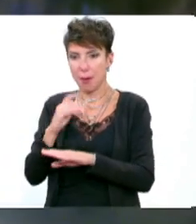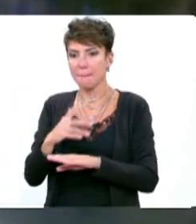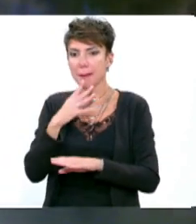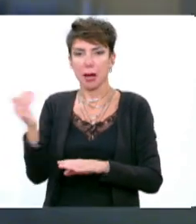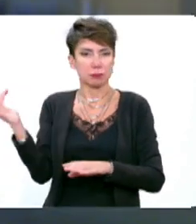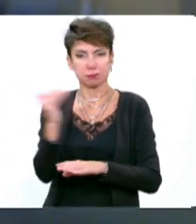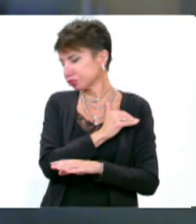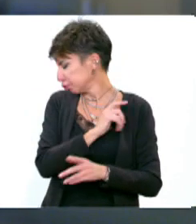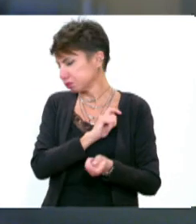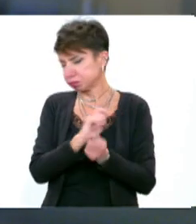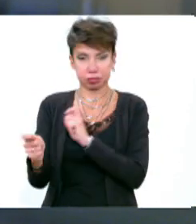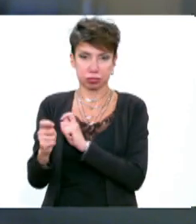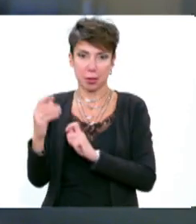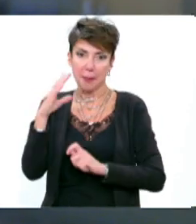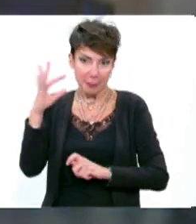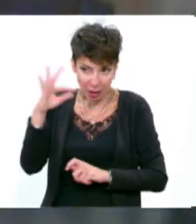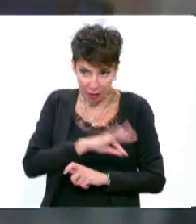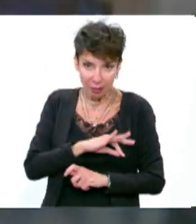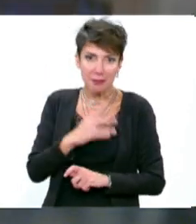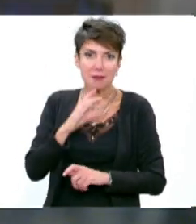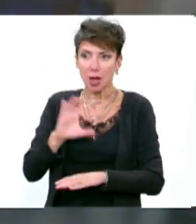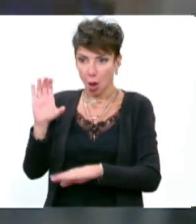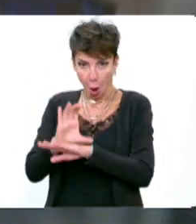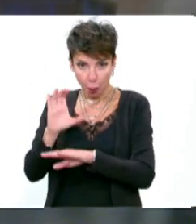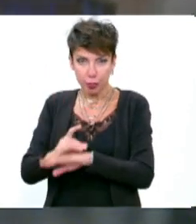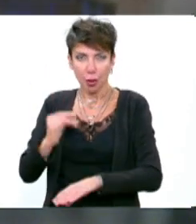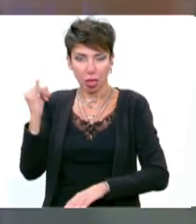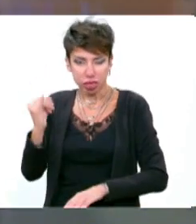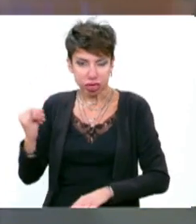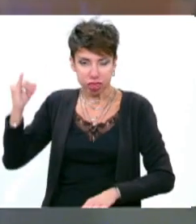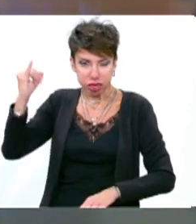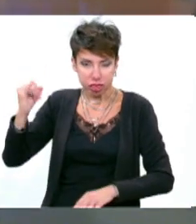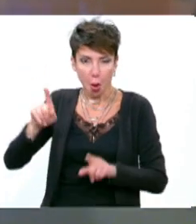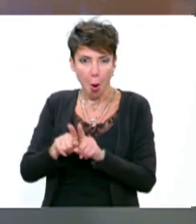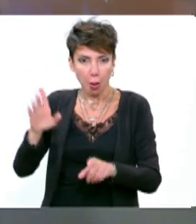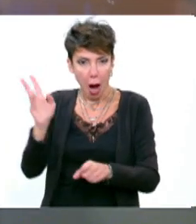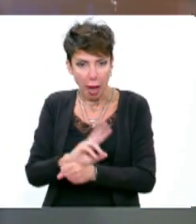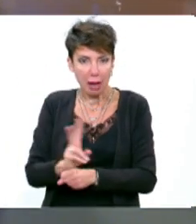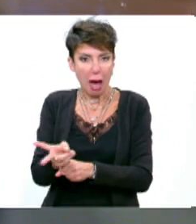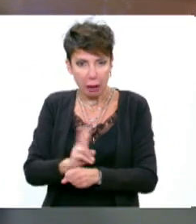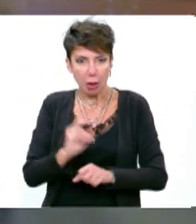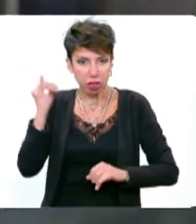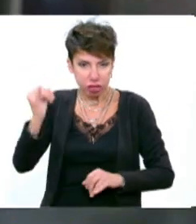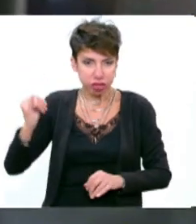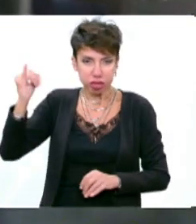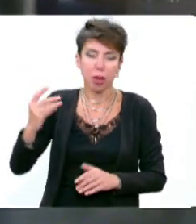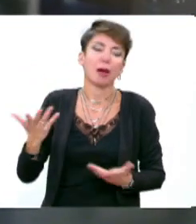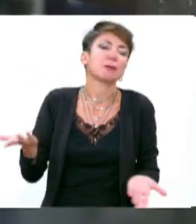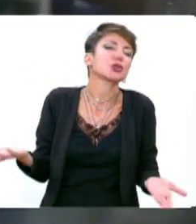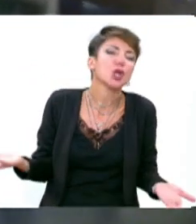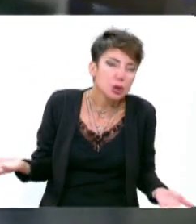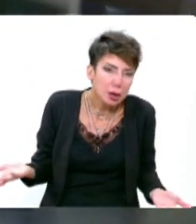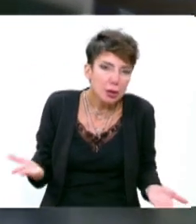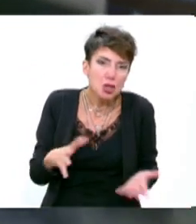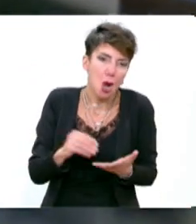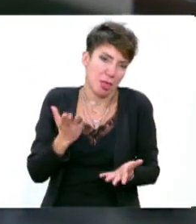24 ρς ναι να δούμε τα οφέλη αυτής της ψηφιακής μεταβίβασης γιατί αν κρατήσουμε όλες τις παθογένειες και τα προβλήματα του παρελθόντος δεν έχει και μεγάλη διαφορά λένη θα το δούμε